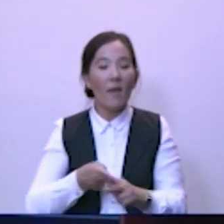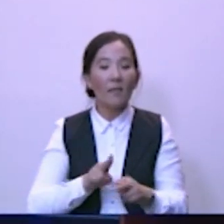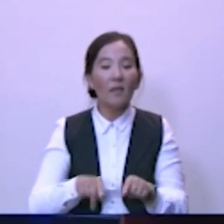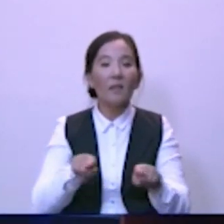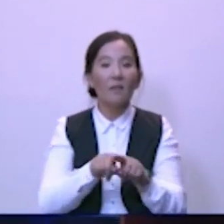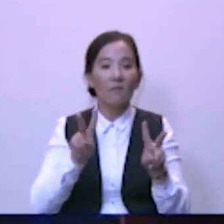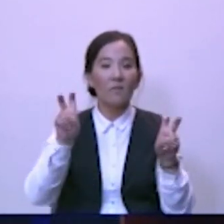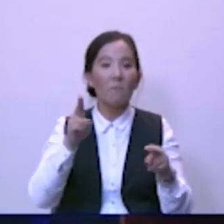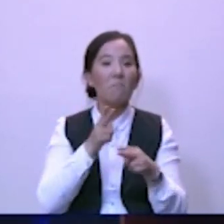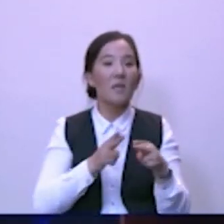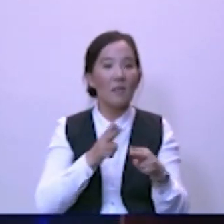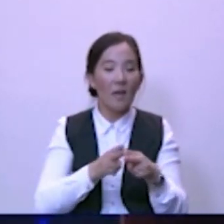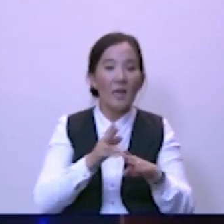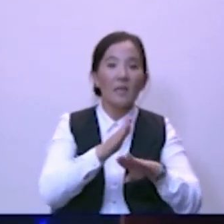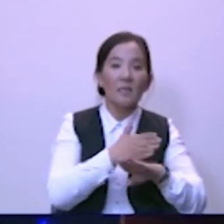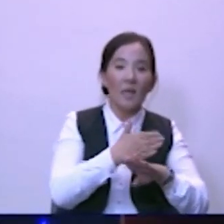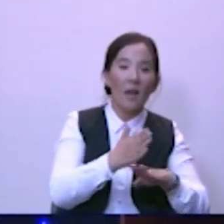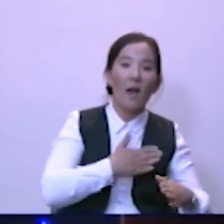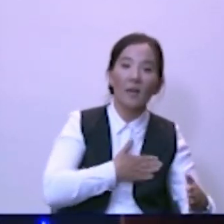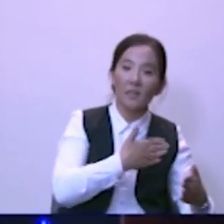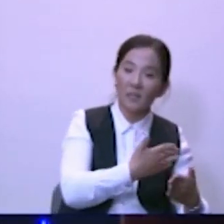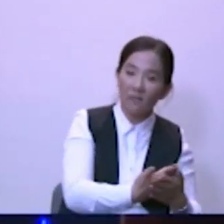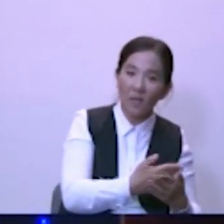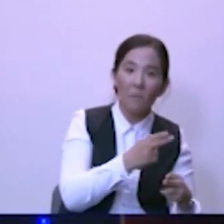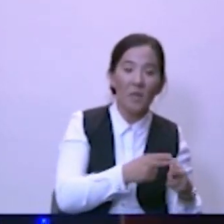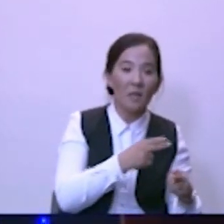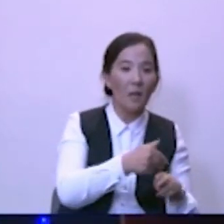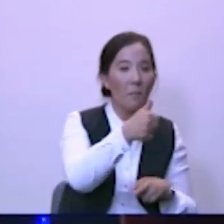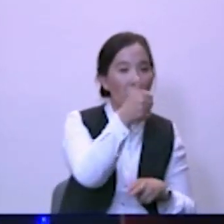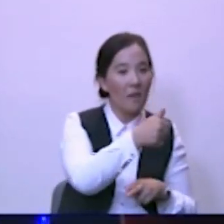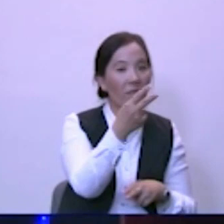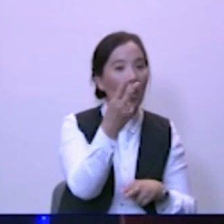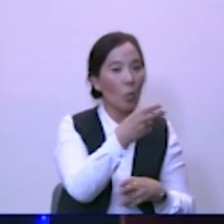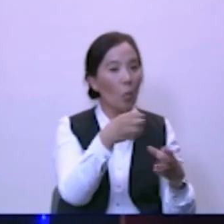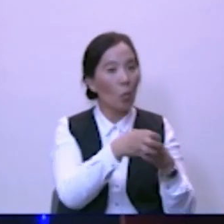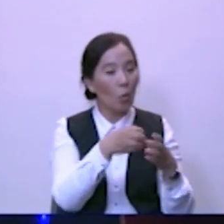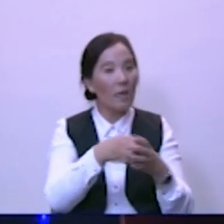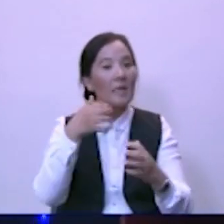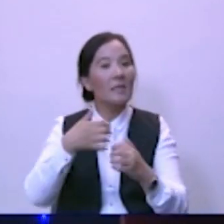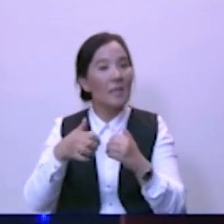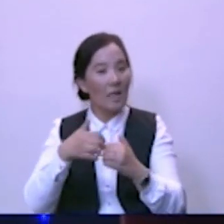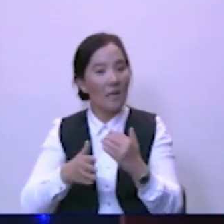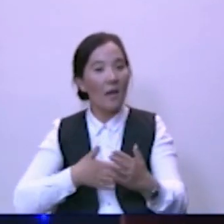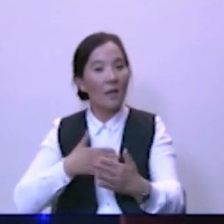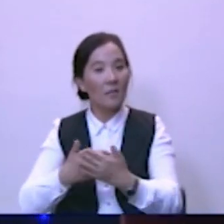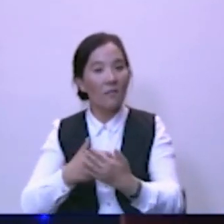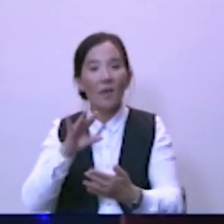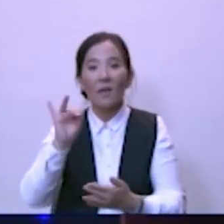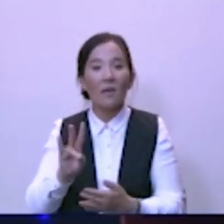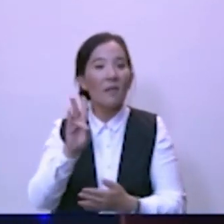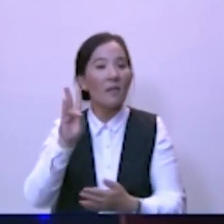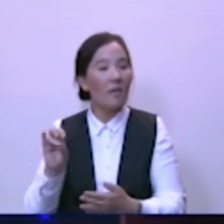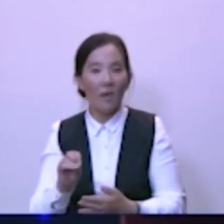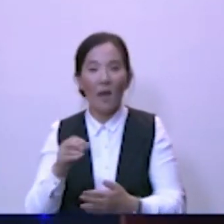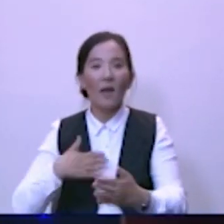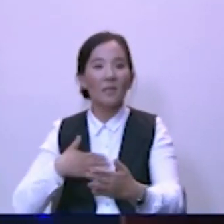нас металла делятся на активный это металлы первые 2 группы средний активные и неактивные